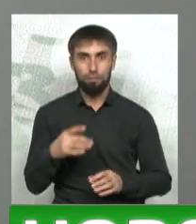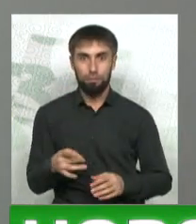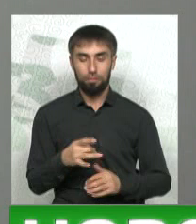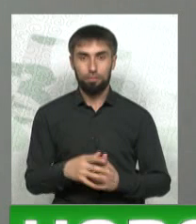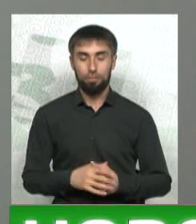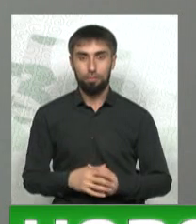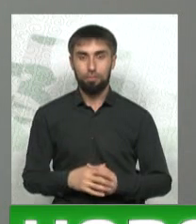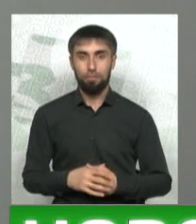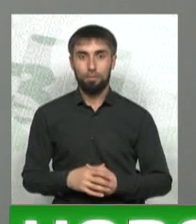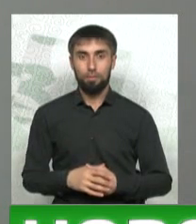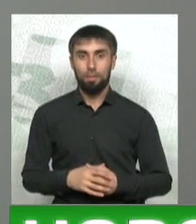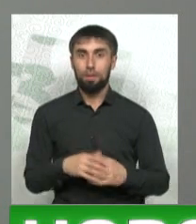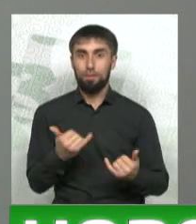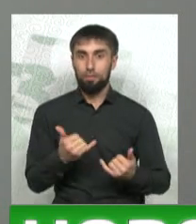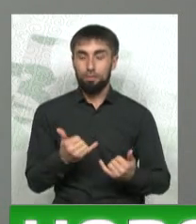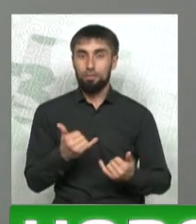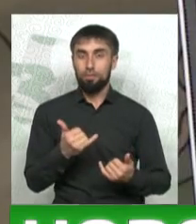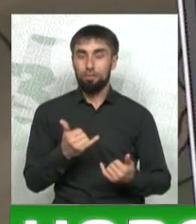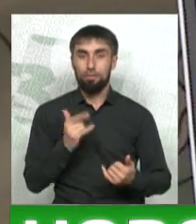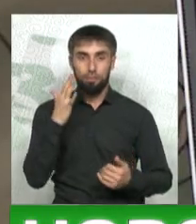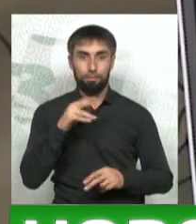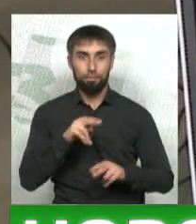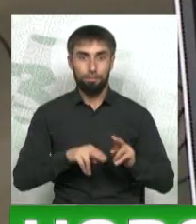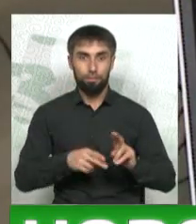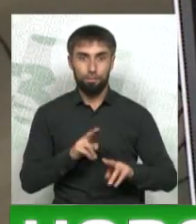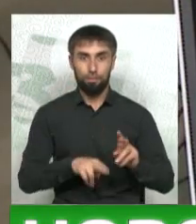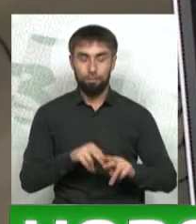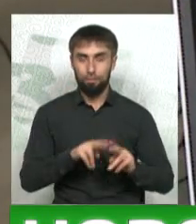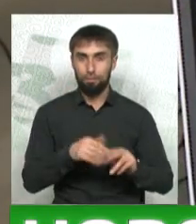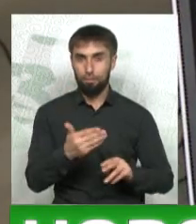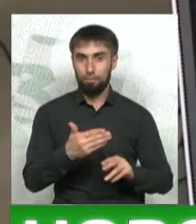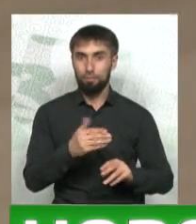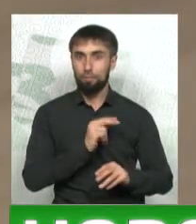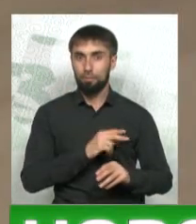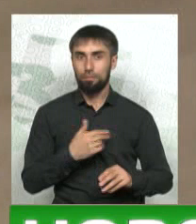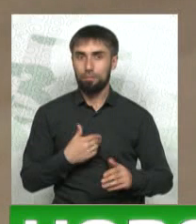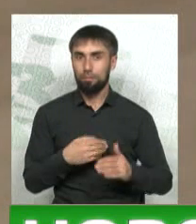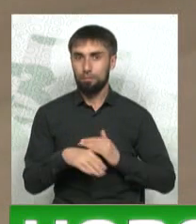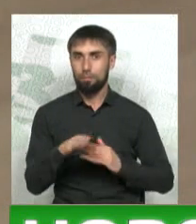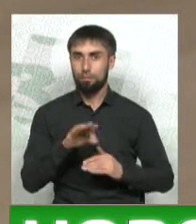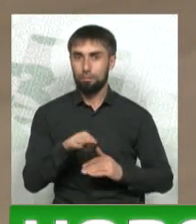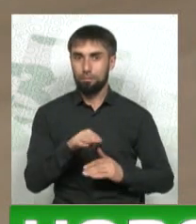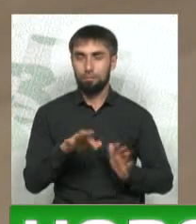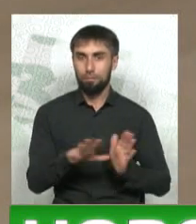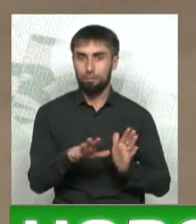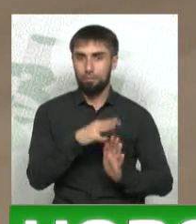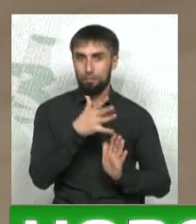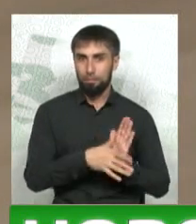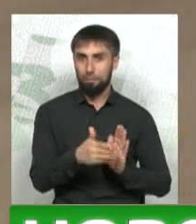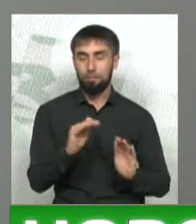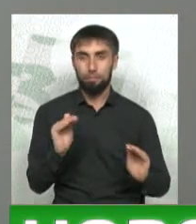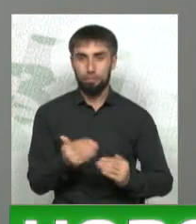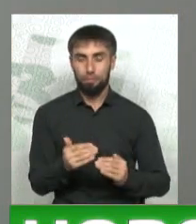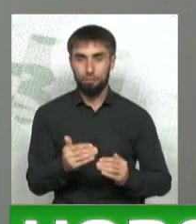Ингушетия. Сейчас намечена стратегическая работа. Мы уходим от энергозатрат, сокращается